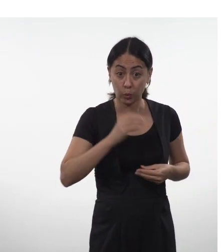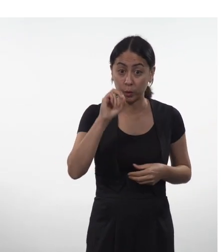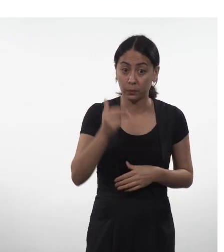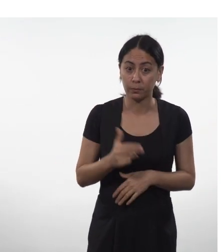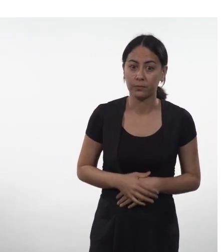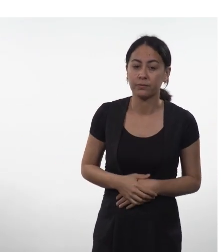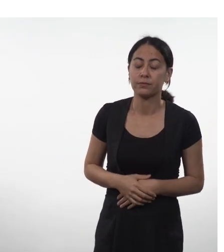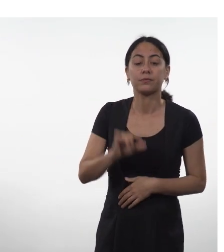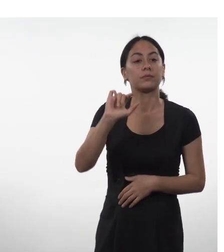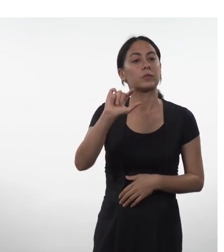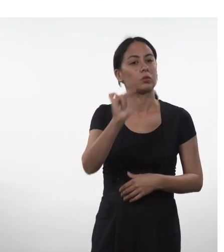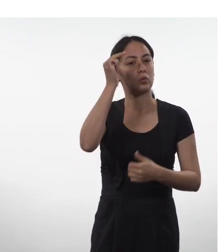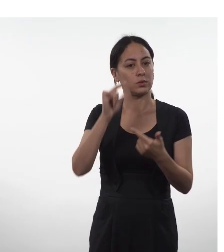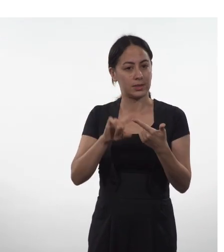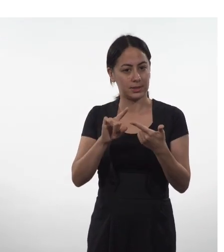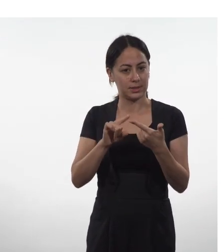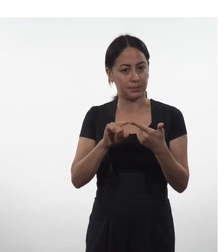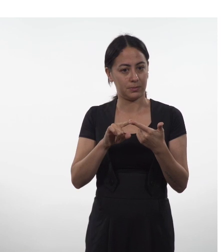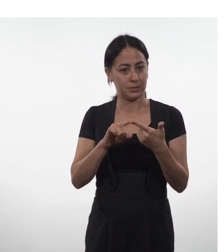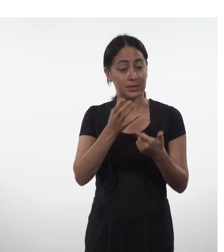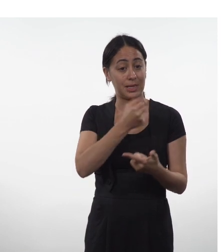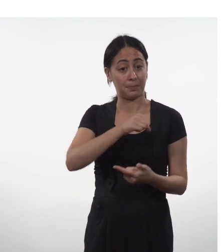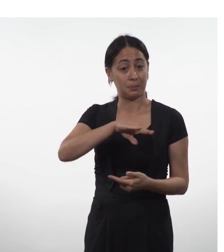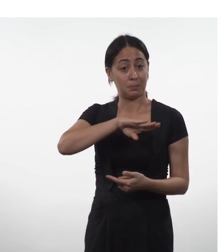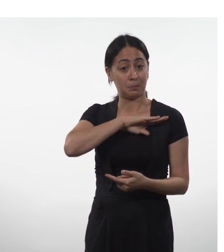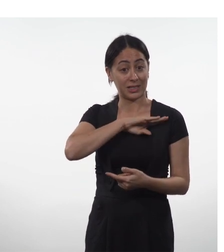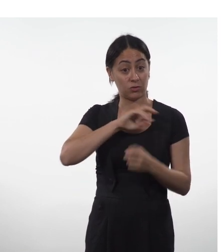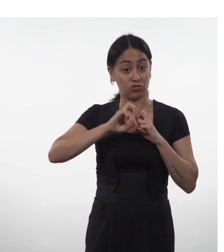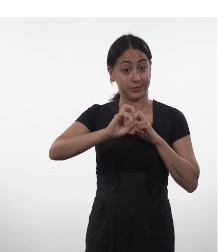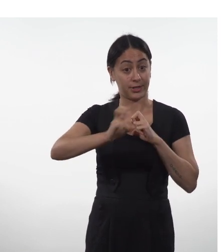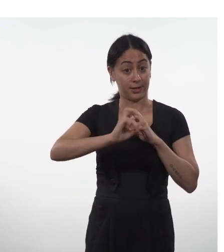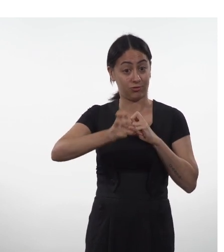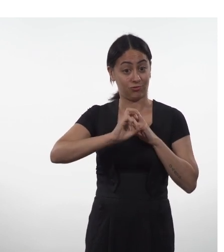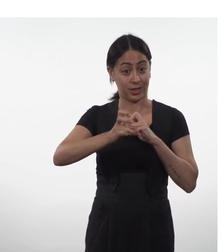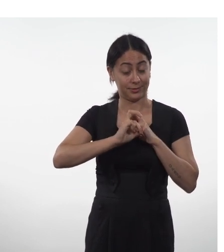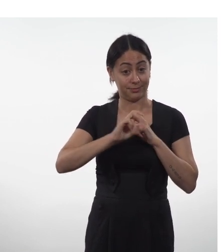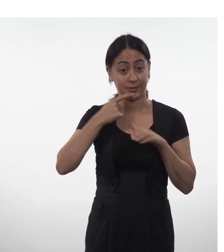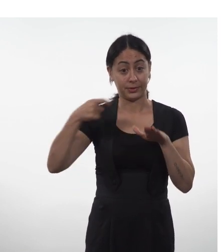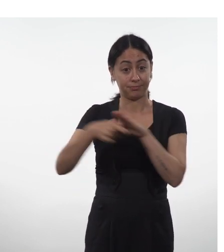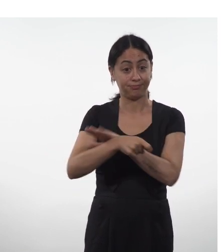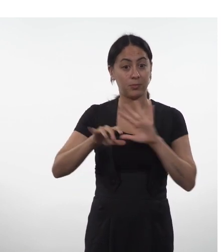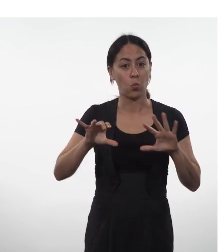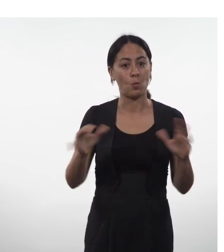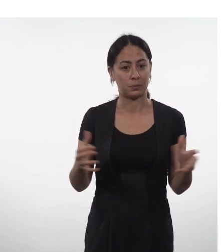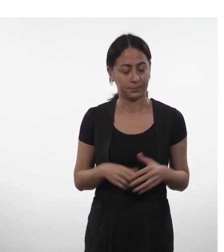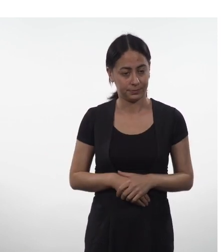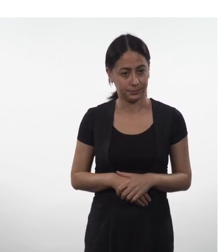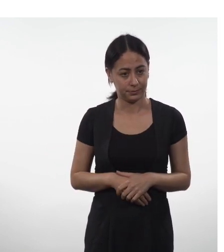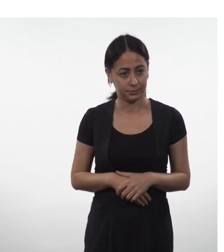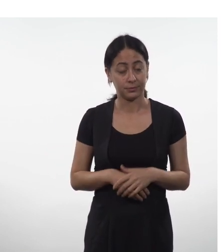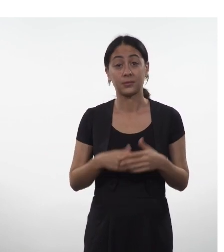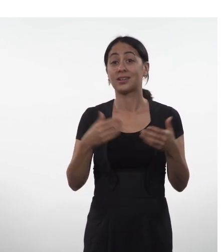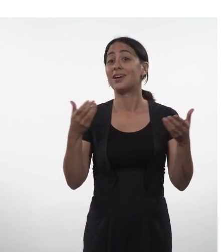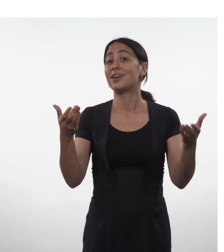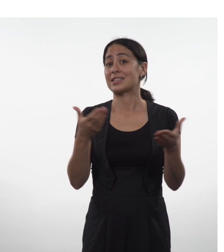deuxième chose, le problème qui se pose, c'est le problème de la prise en charge financière des déplacements. Et pour ça, les patients qui sont